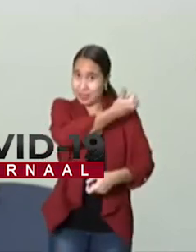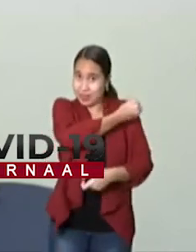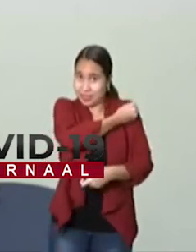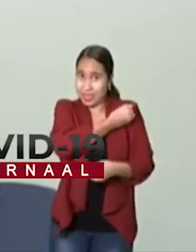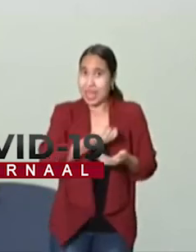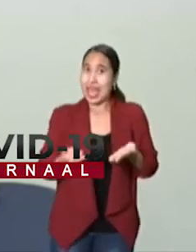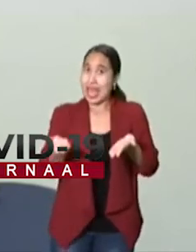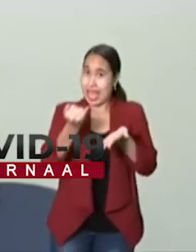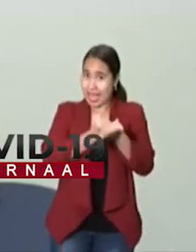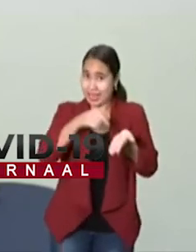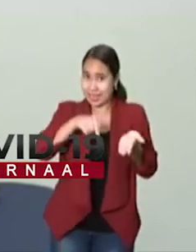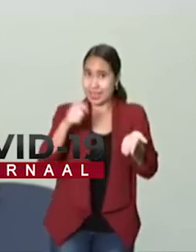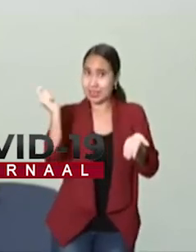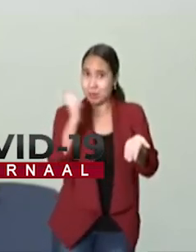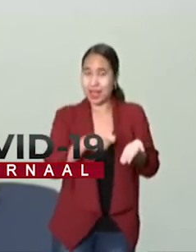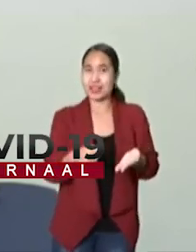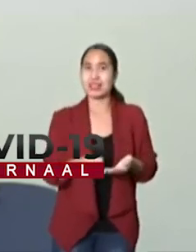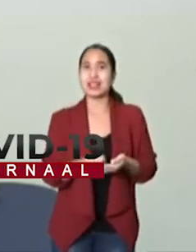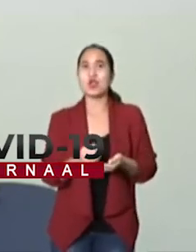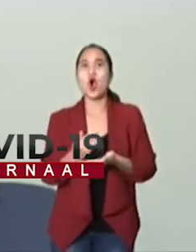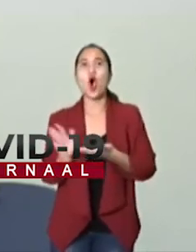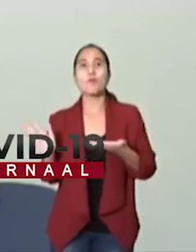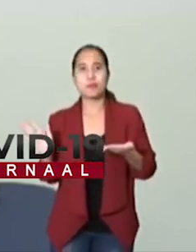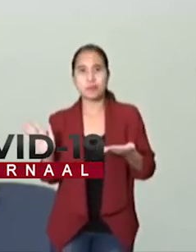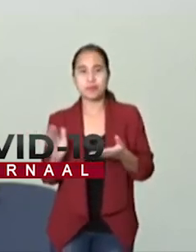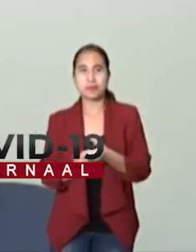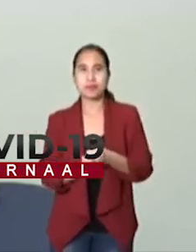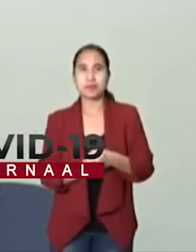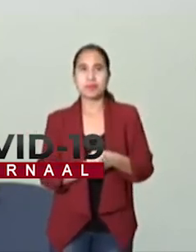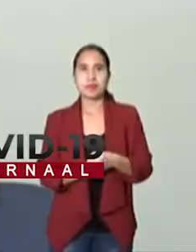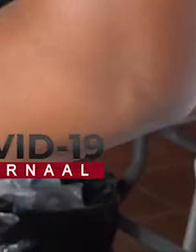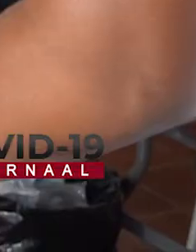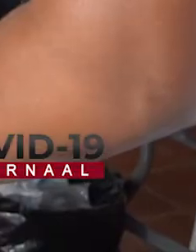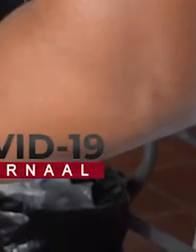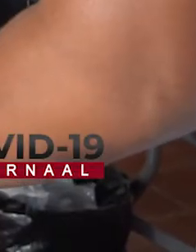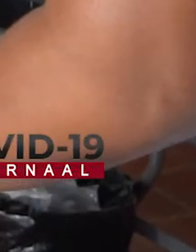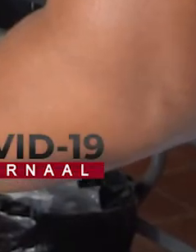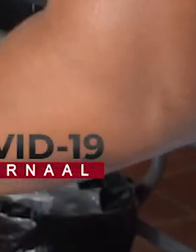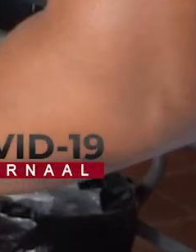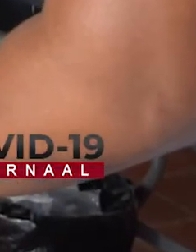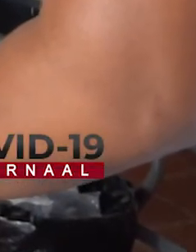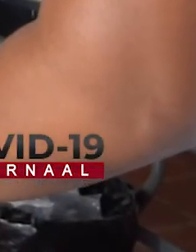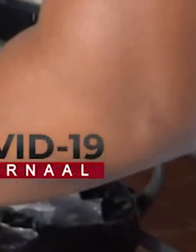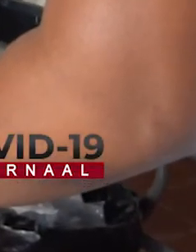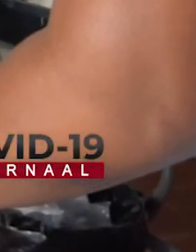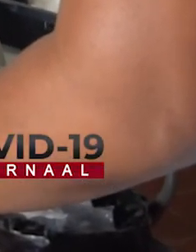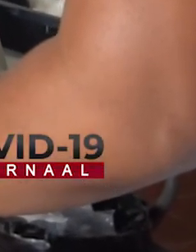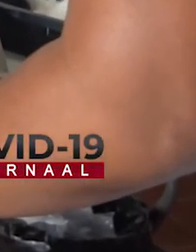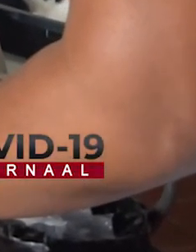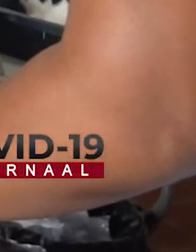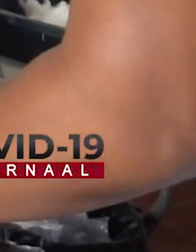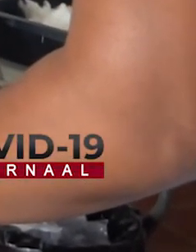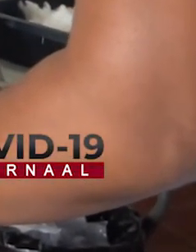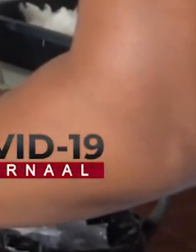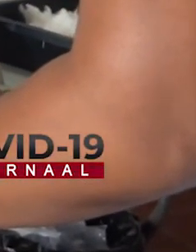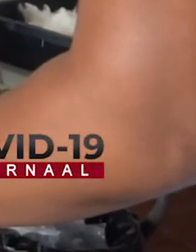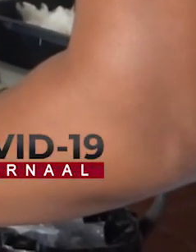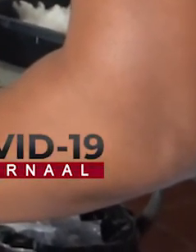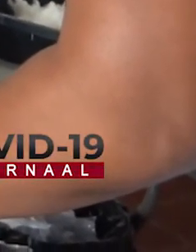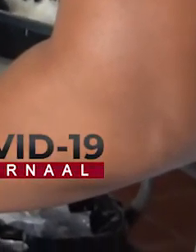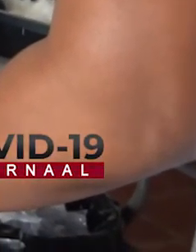Moderna, daar hebben we nog 900 doses van over. Met het tempo waarop het nu gaat, verwacht ik dat